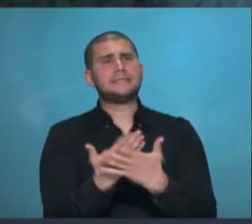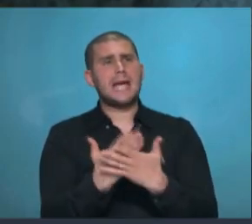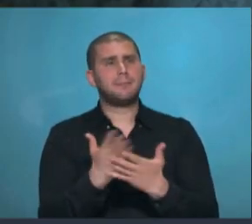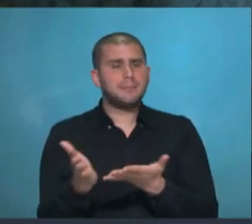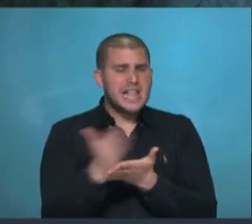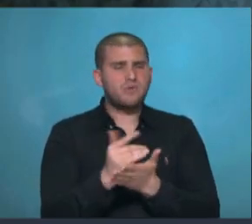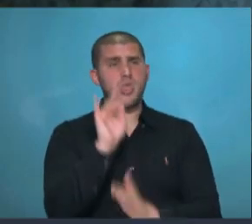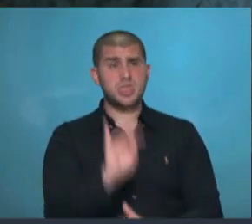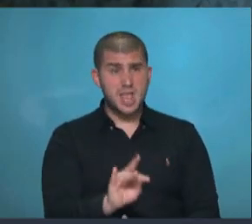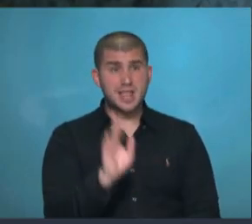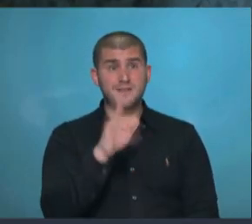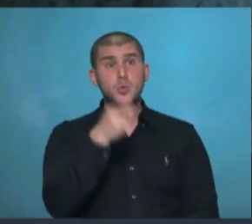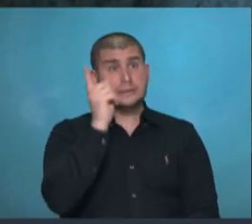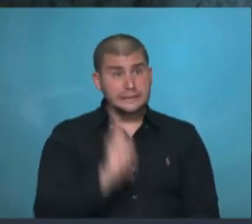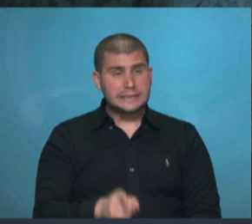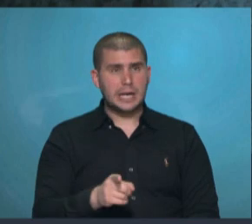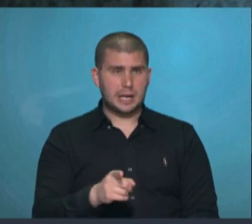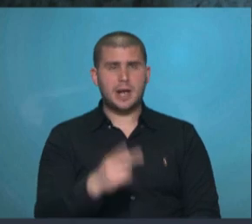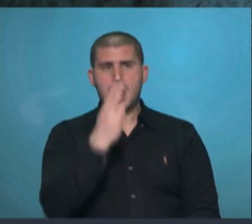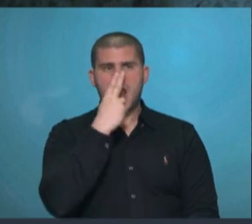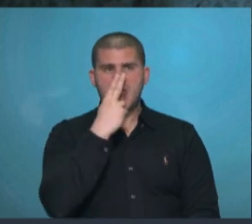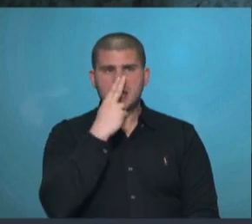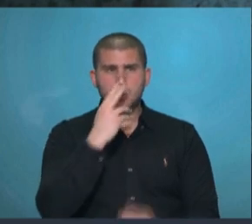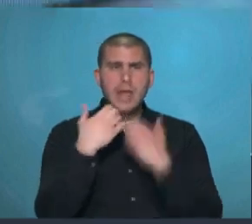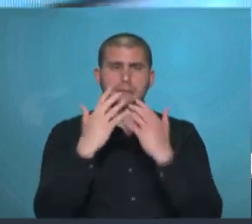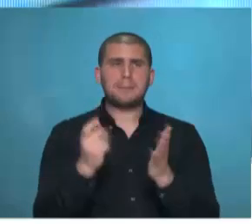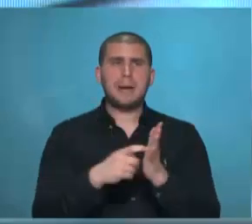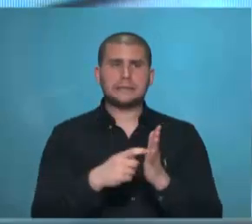נגדו, ואותם יצטרך לנסות להסביר.